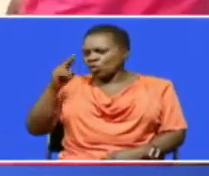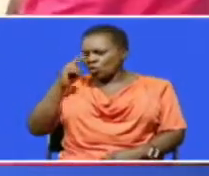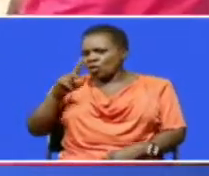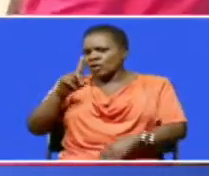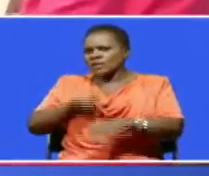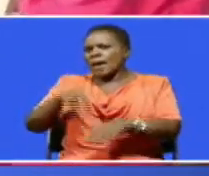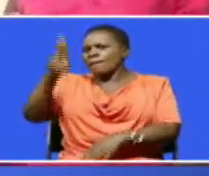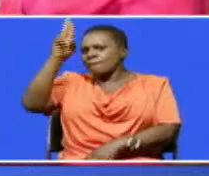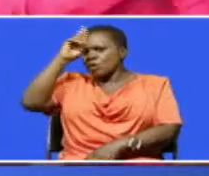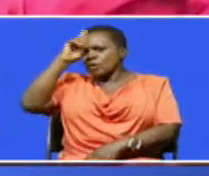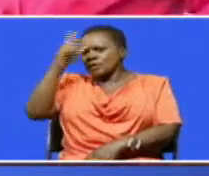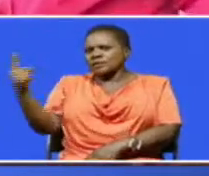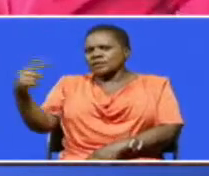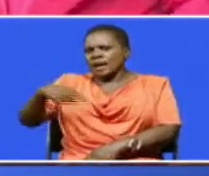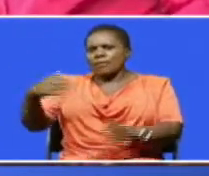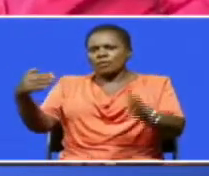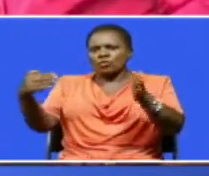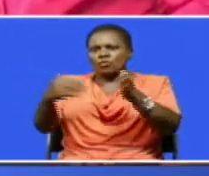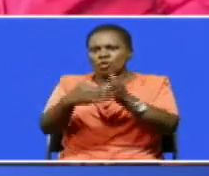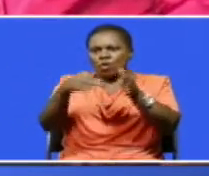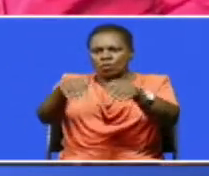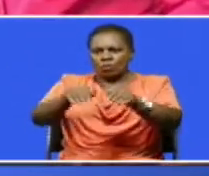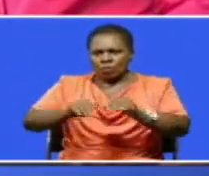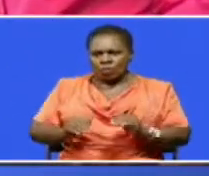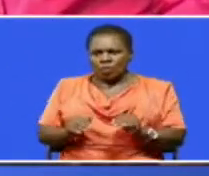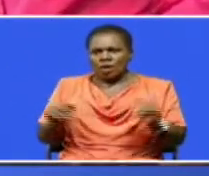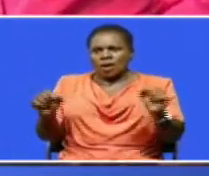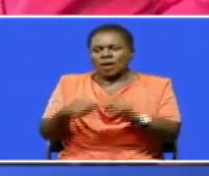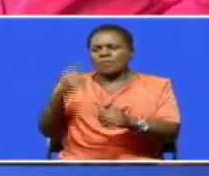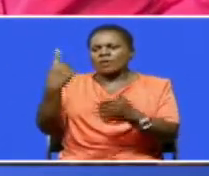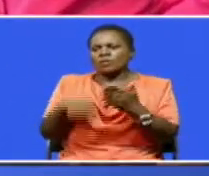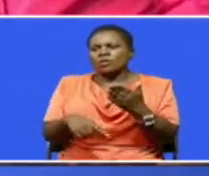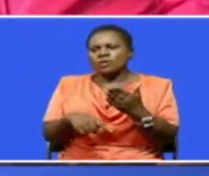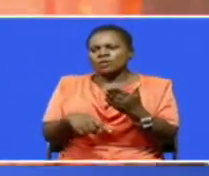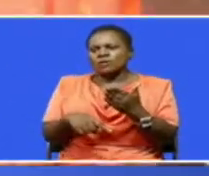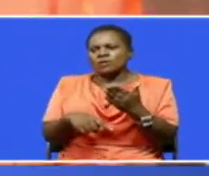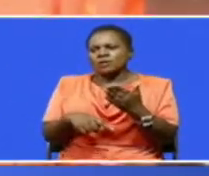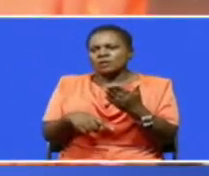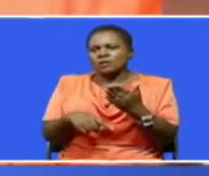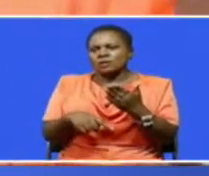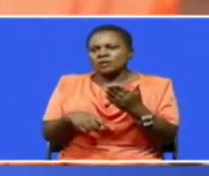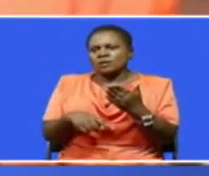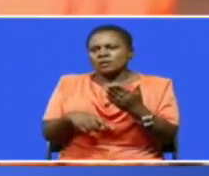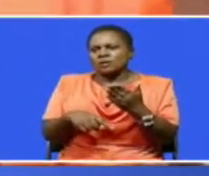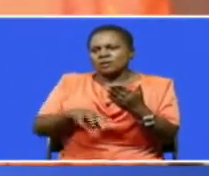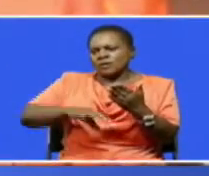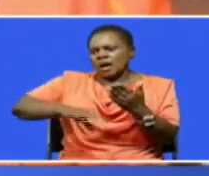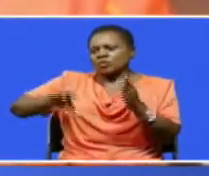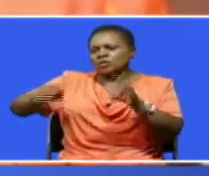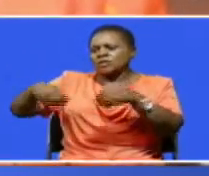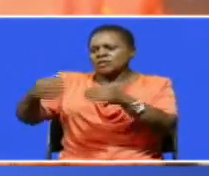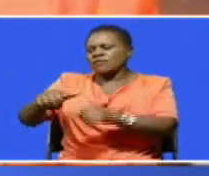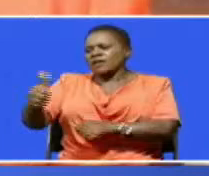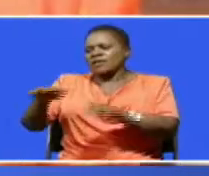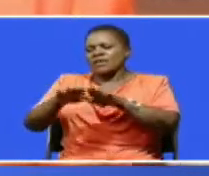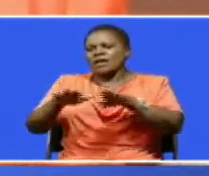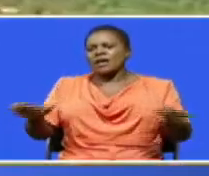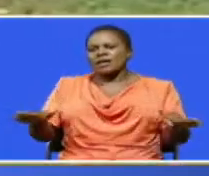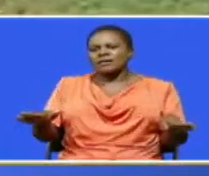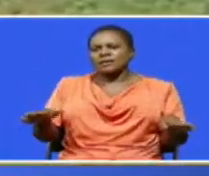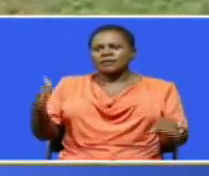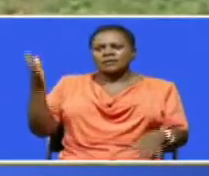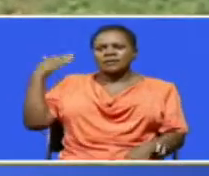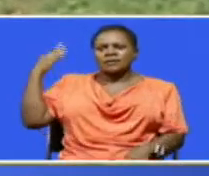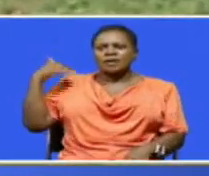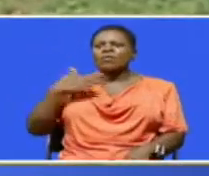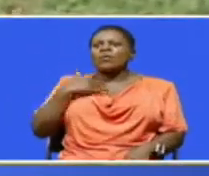walipotumiwa polisi kuzuia maziko hayo kwa kile kinachodaiwa kuwa walipewa ardhi nyingine na serikali ya kaunti ya Vihiga miaka ya nyuma